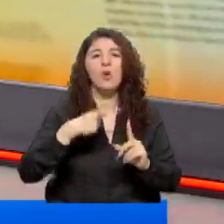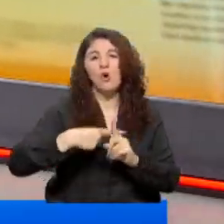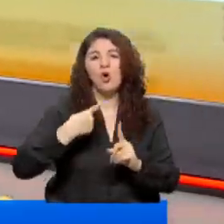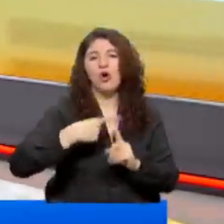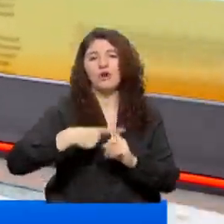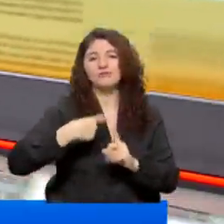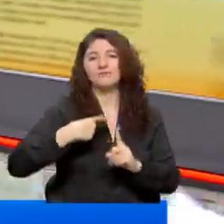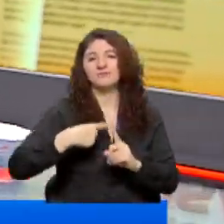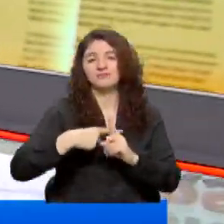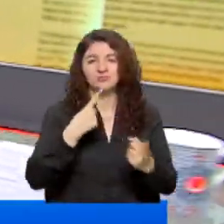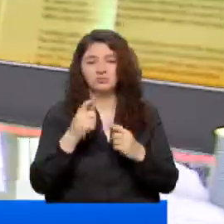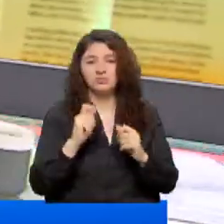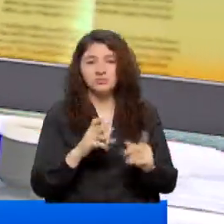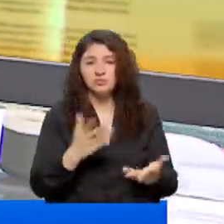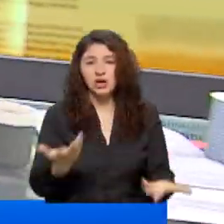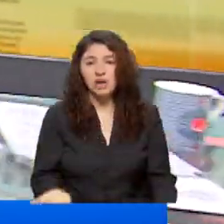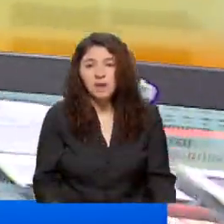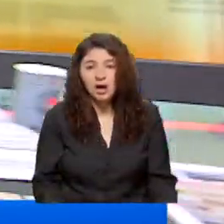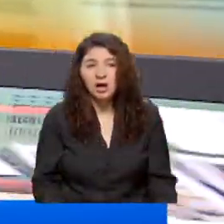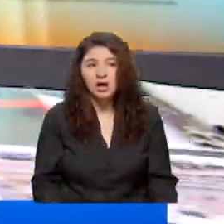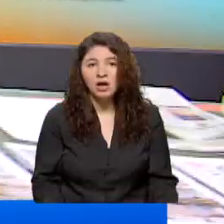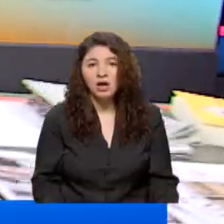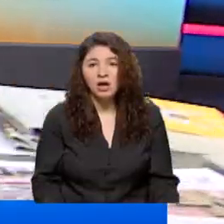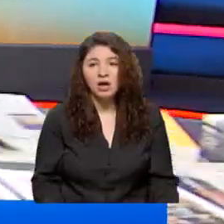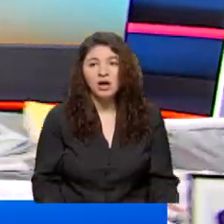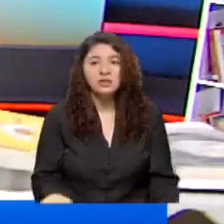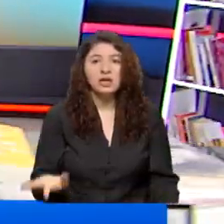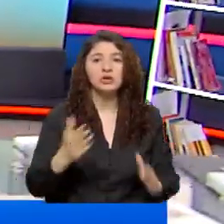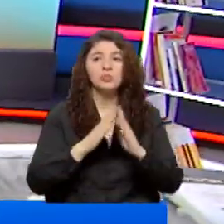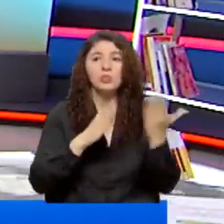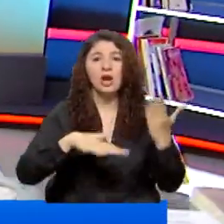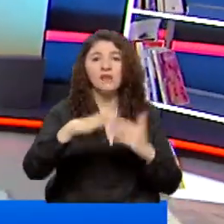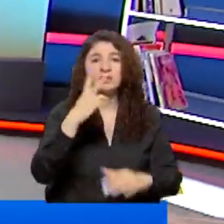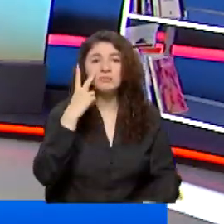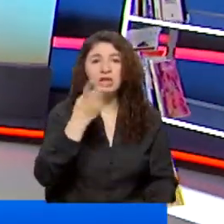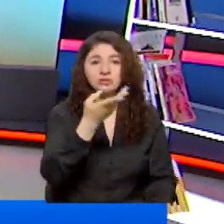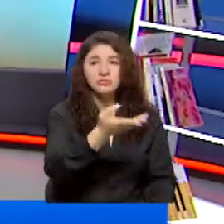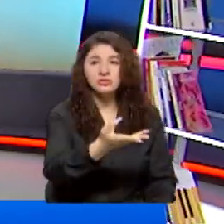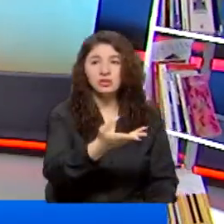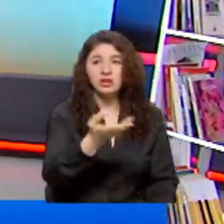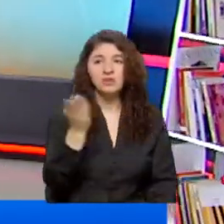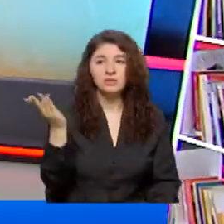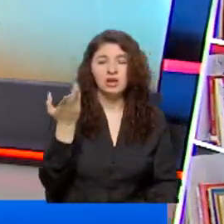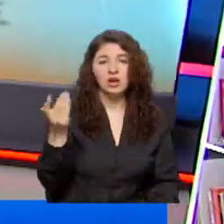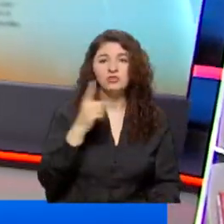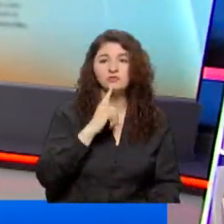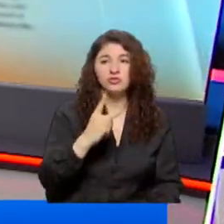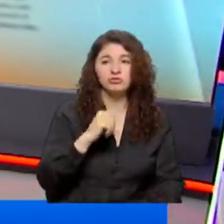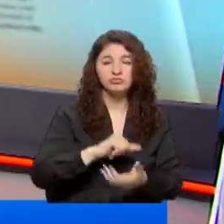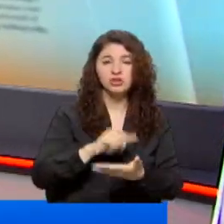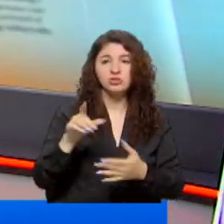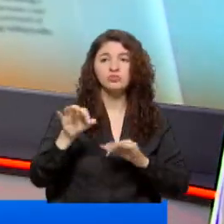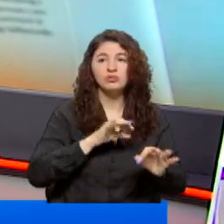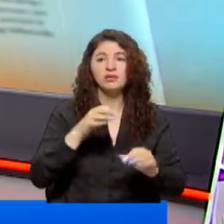olumlu tarafları ele alınmış fakat o valiz cenab-ı baktığımız zaman mesela Sözcü